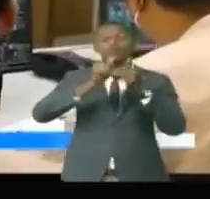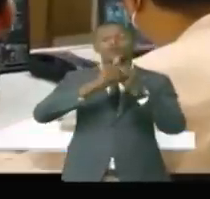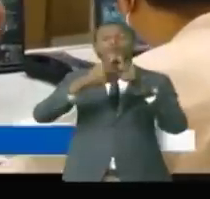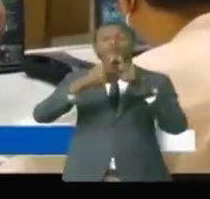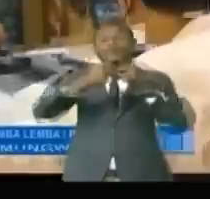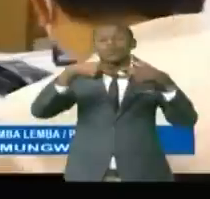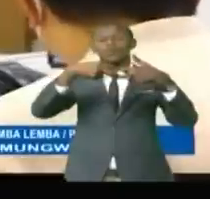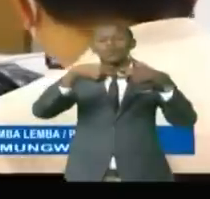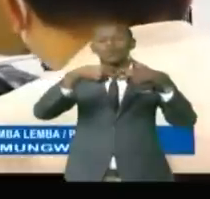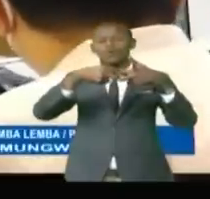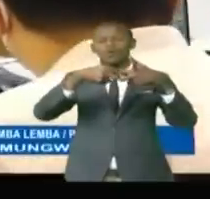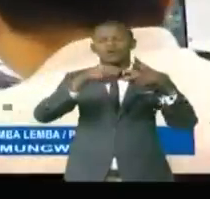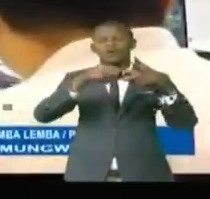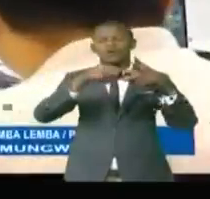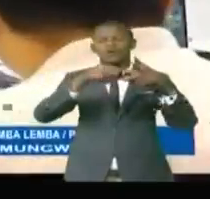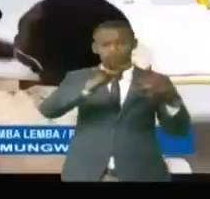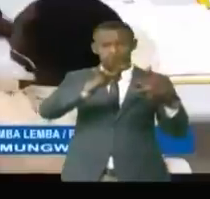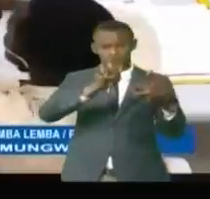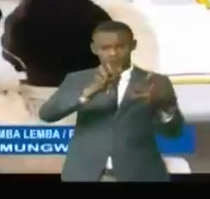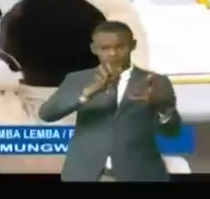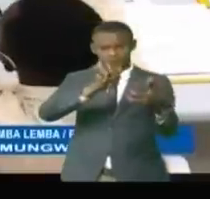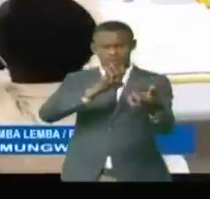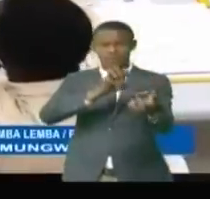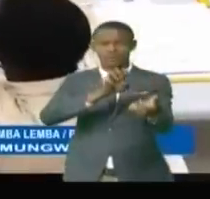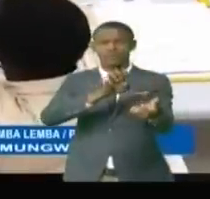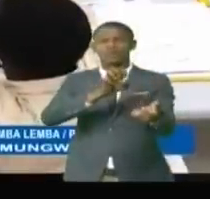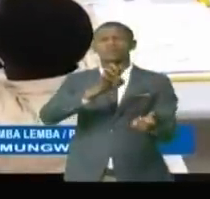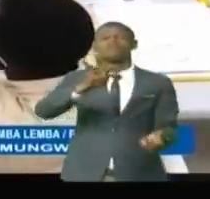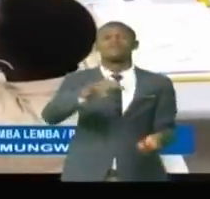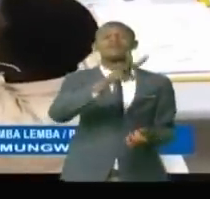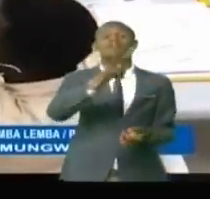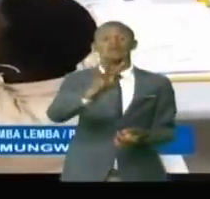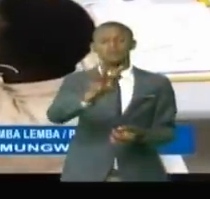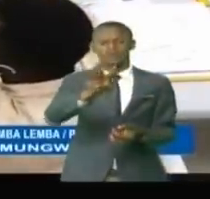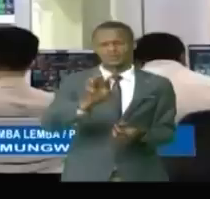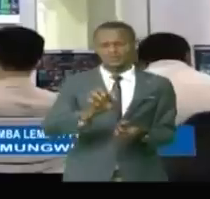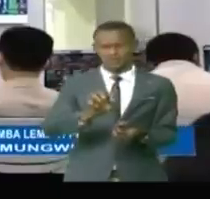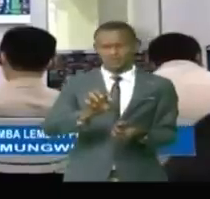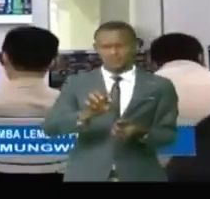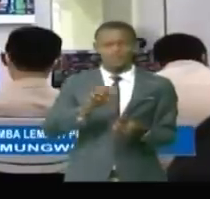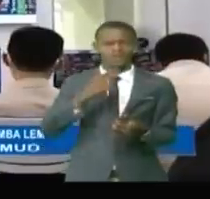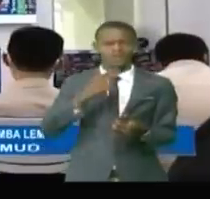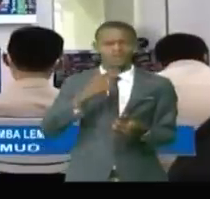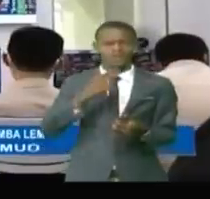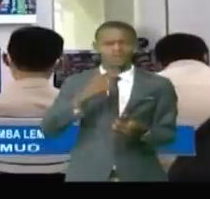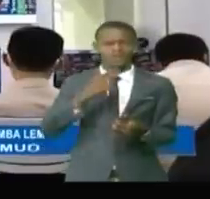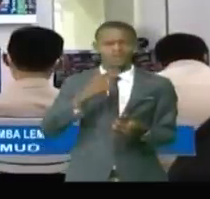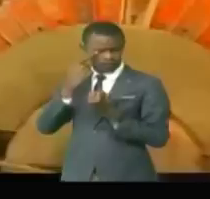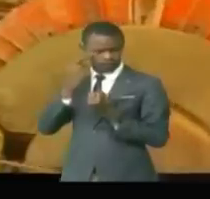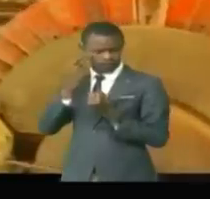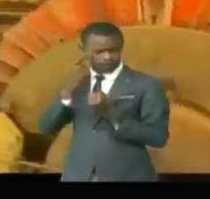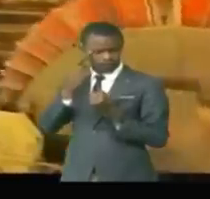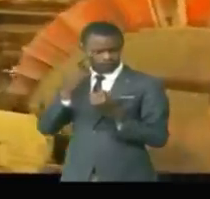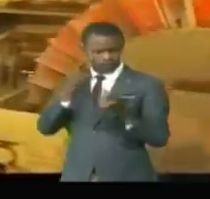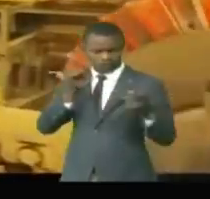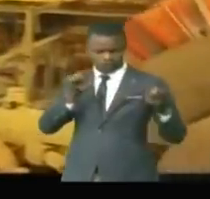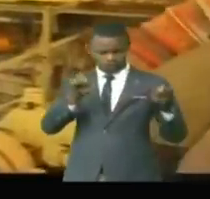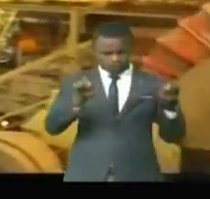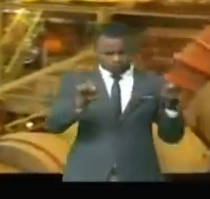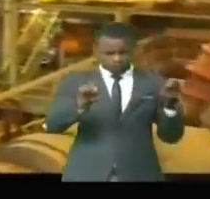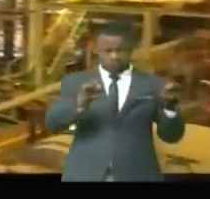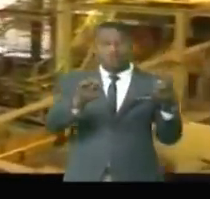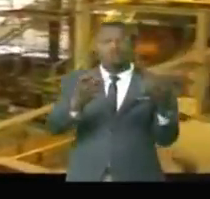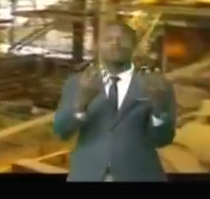240 MW. Cette centrale de la société sino-congolaise va alimenter toute